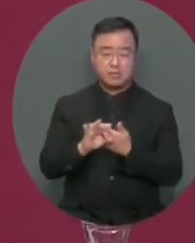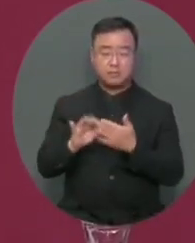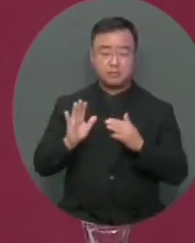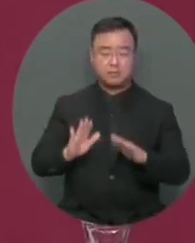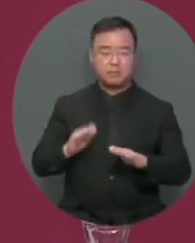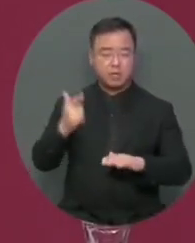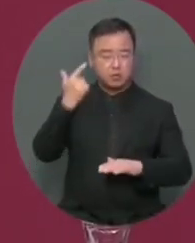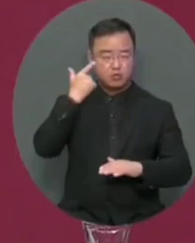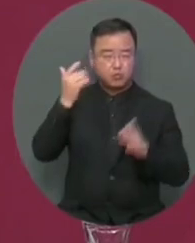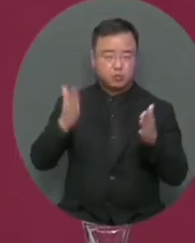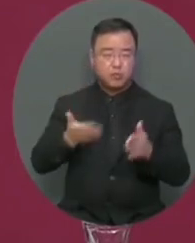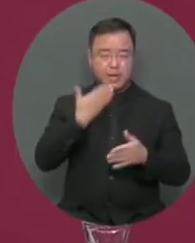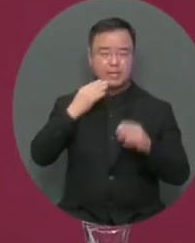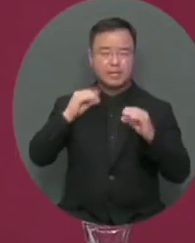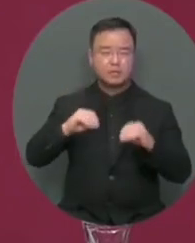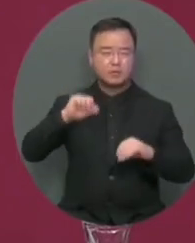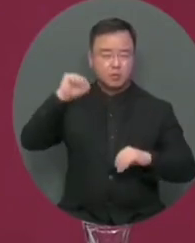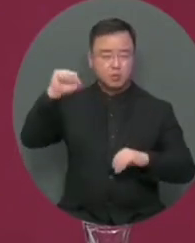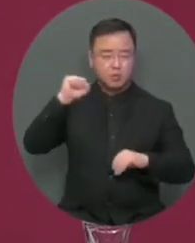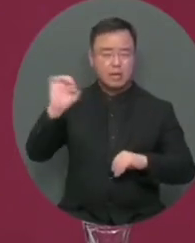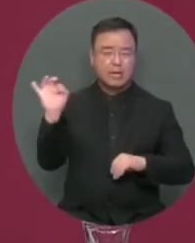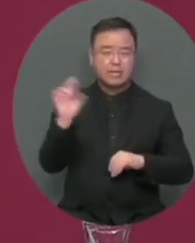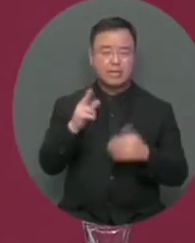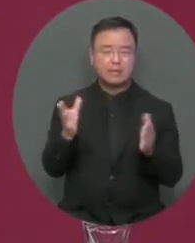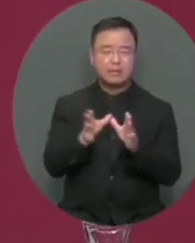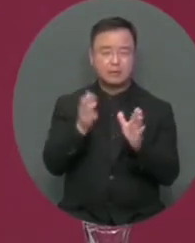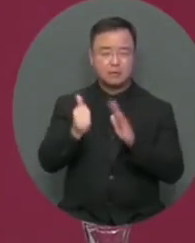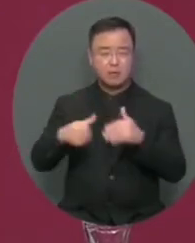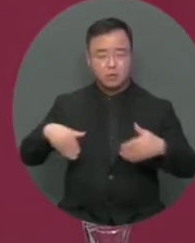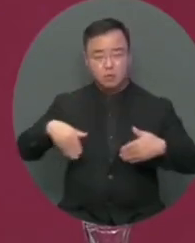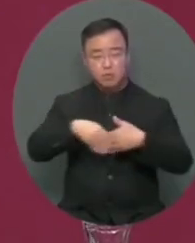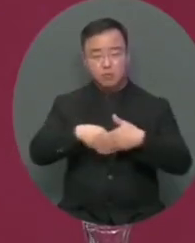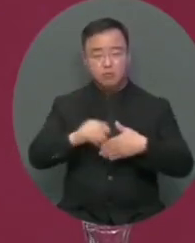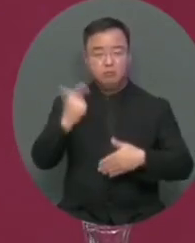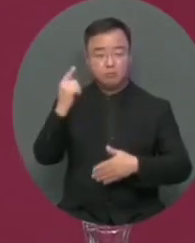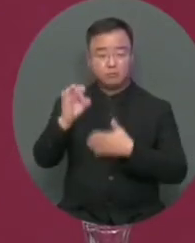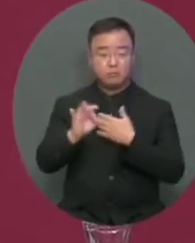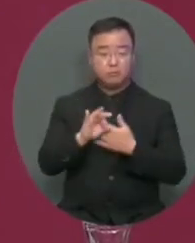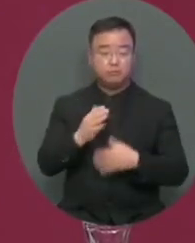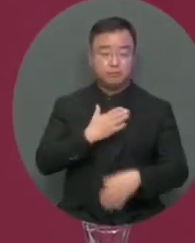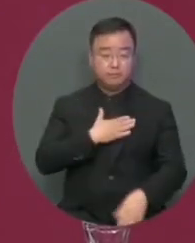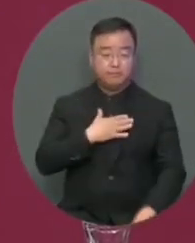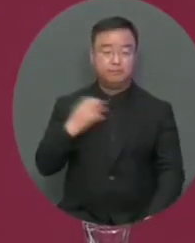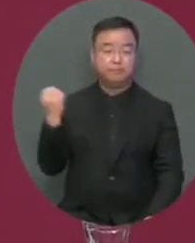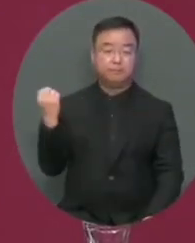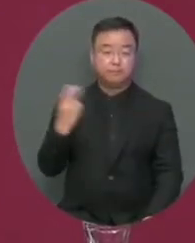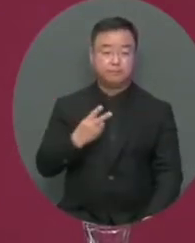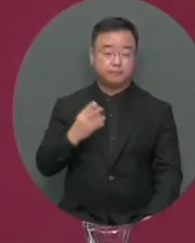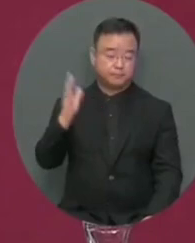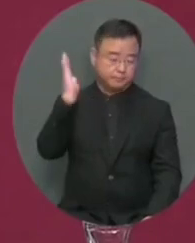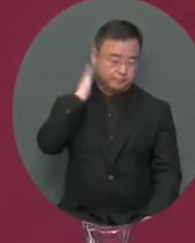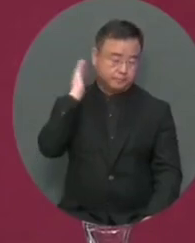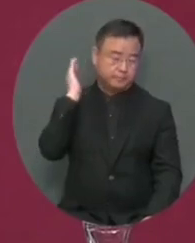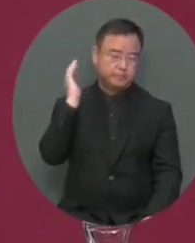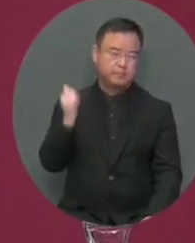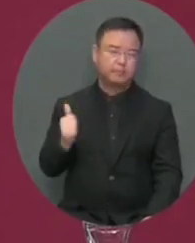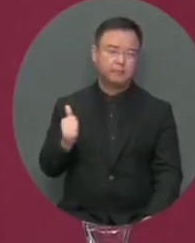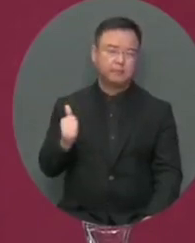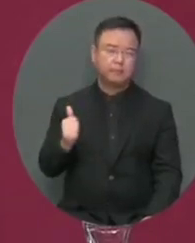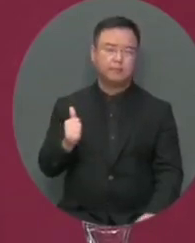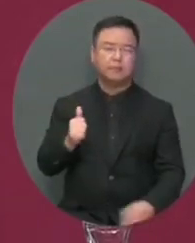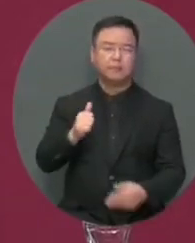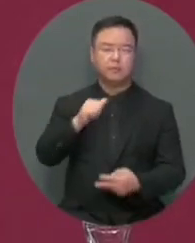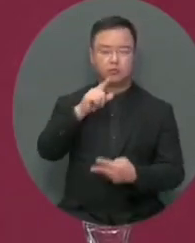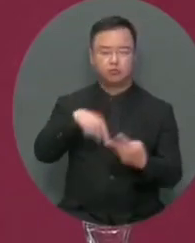단식 농성 중인 야당 대표의 손을 잡지 않는다면 다시 제가 대통령 윤석열의 탄핵을 가장 먼저